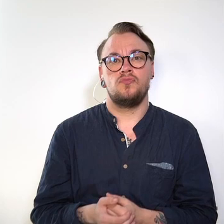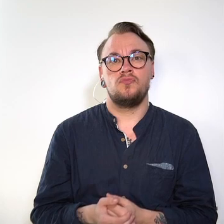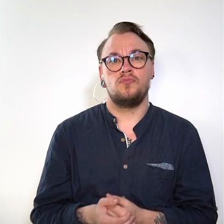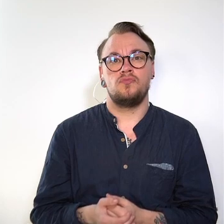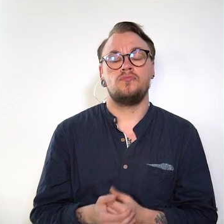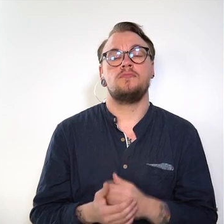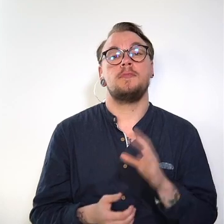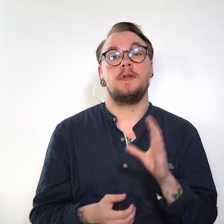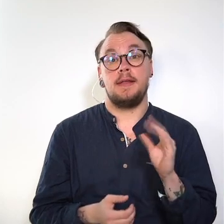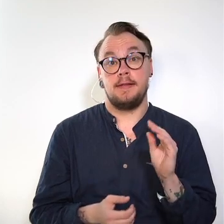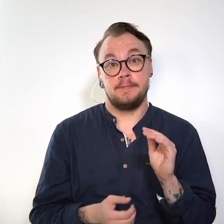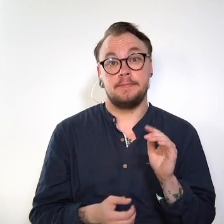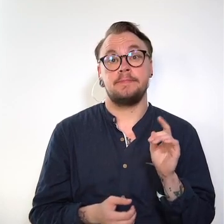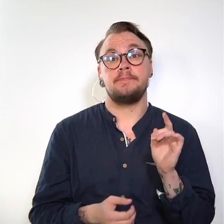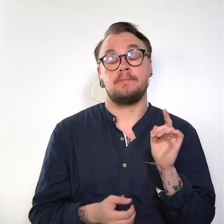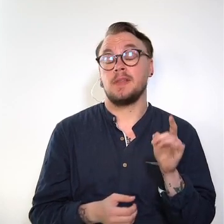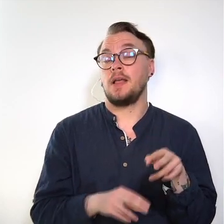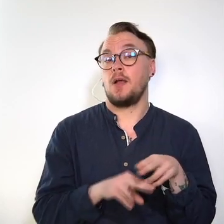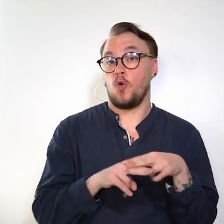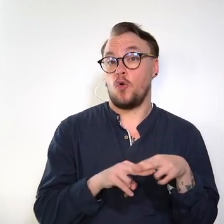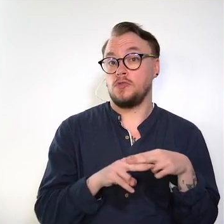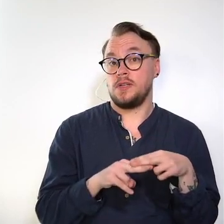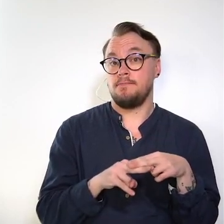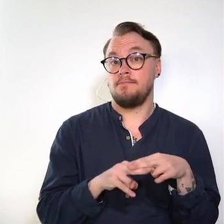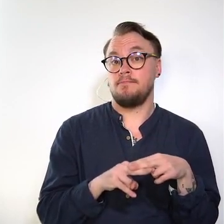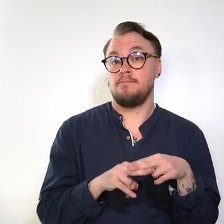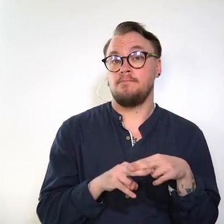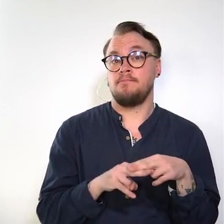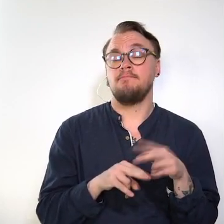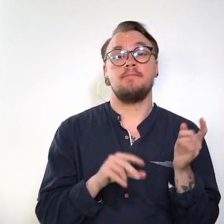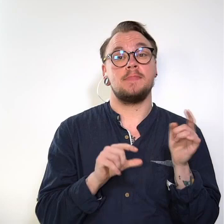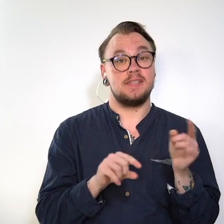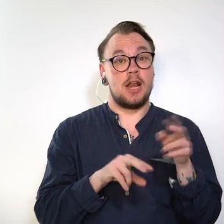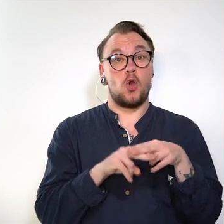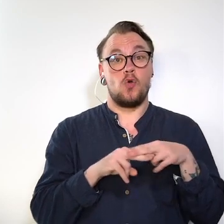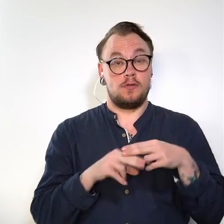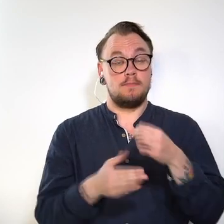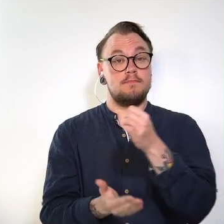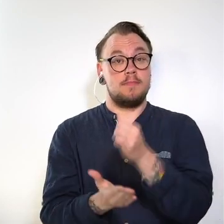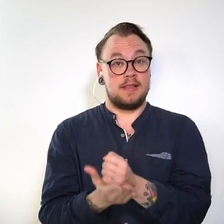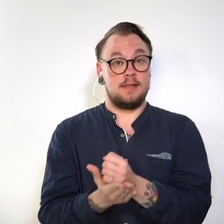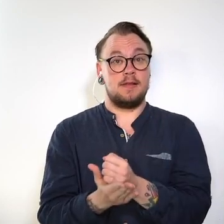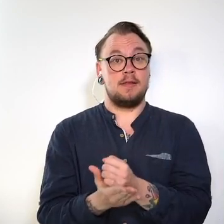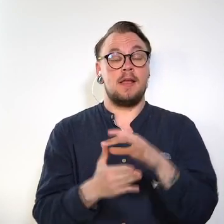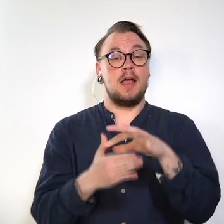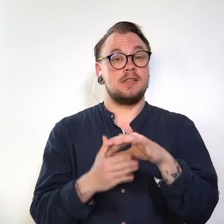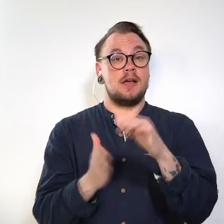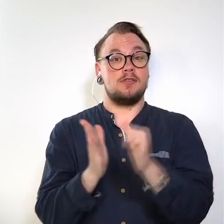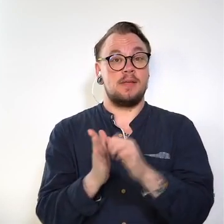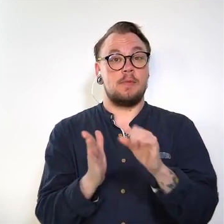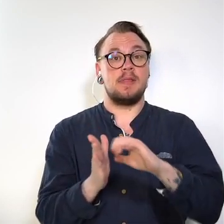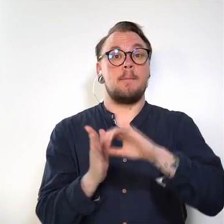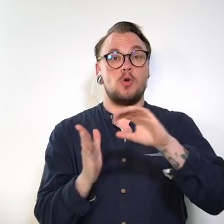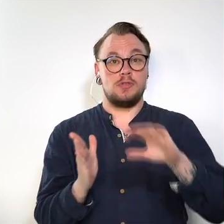siihen kokoukseen, missä sitten päätettiin tästä sairausleiman poistamista psykoanalyyttisen ideologian